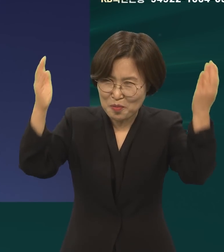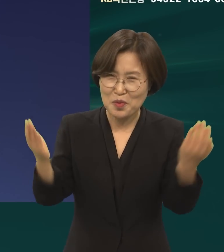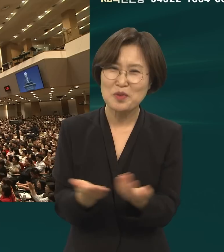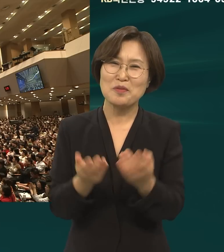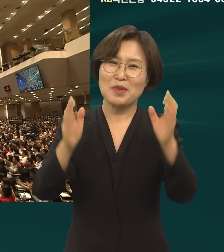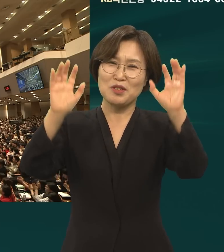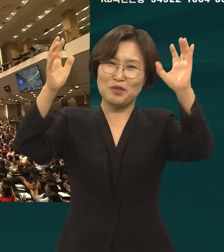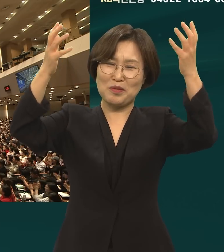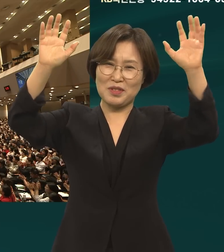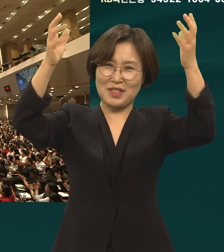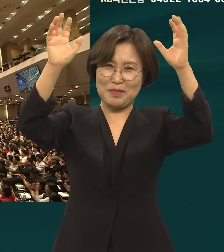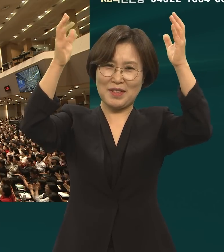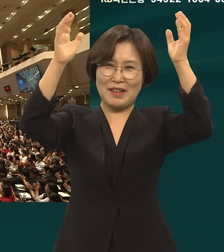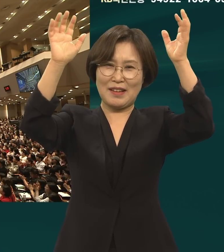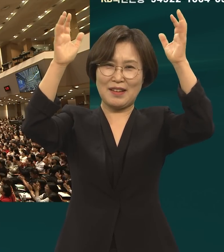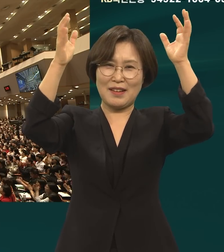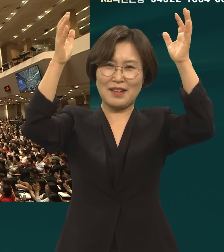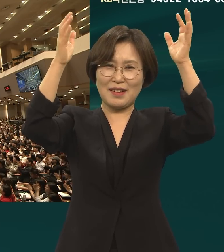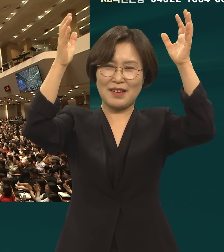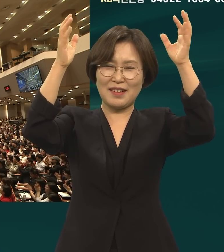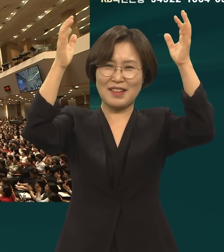원합니다. 아멘.